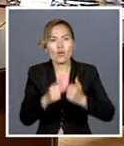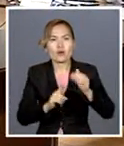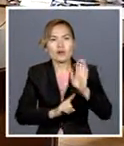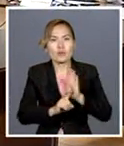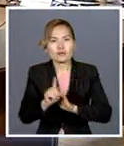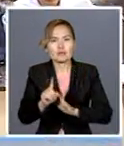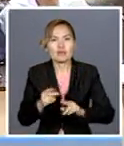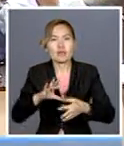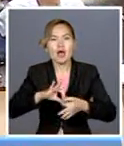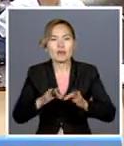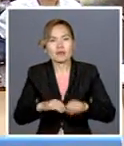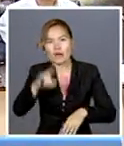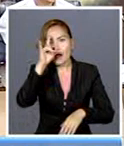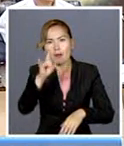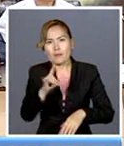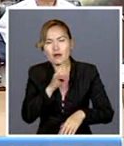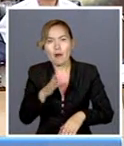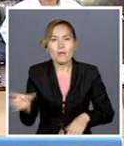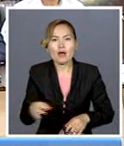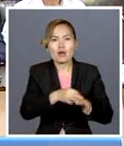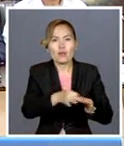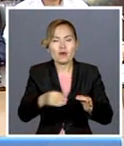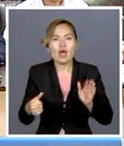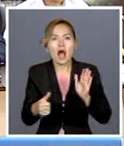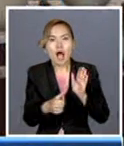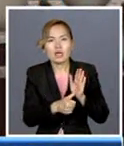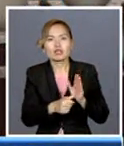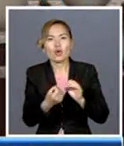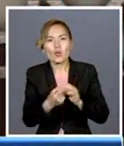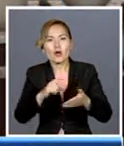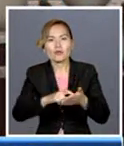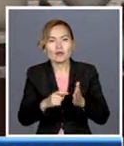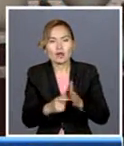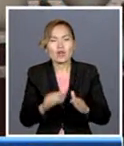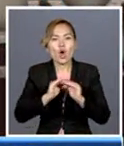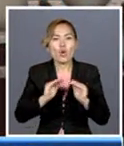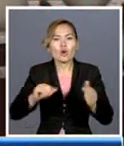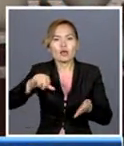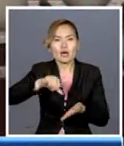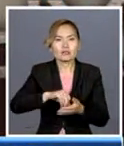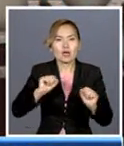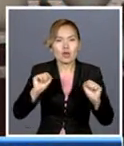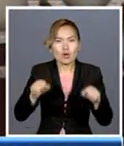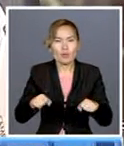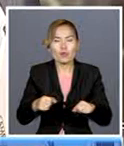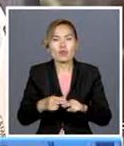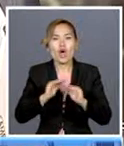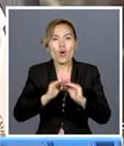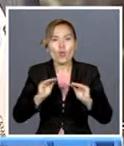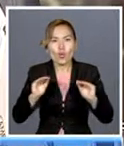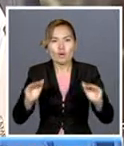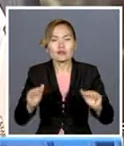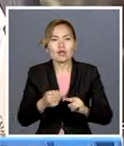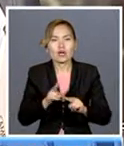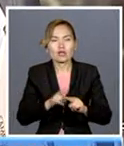өкілдері мәлімдеді. Олимпиадаға еліміздің барлық өңірінен 6-шы және 11-ші сынып аралығындағы оқушылар қатысады. Оқушылар негізге 4 бағыт: